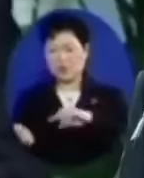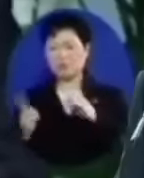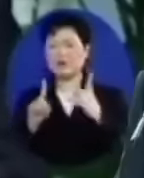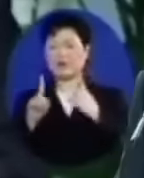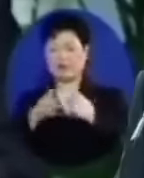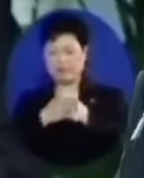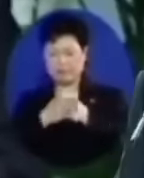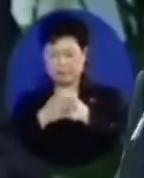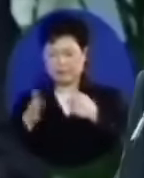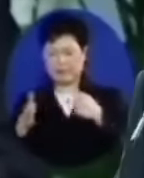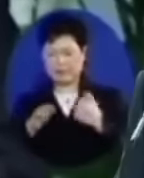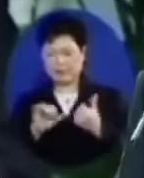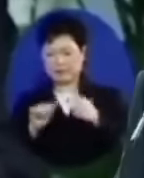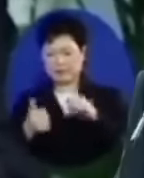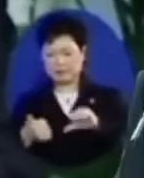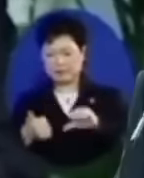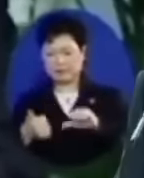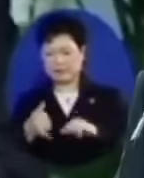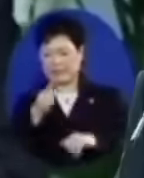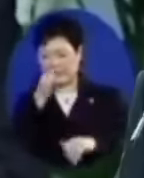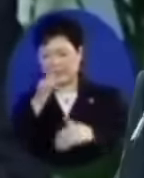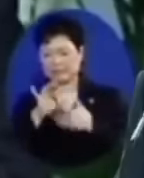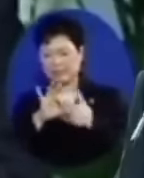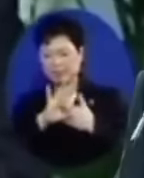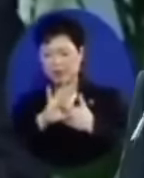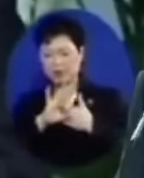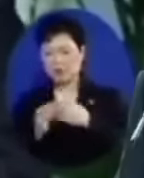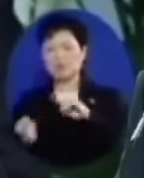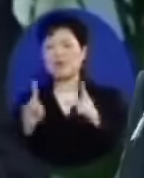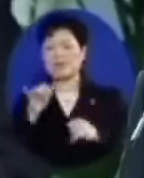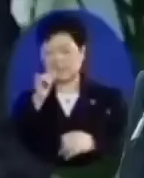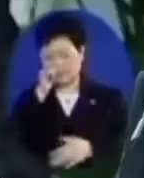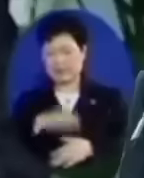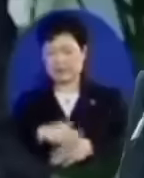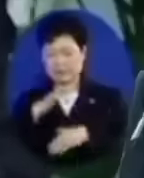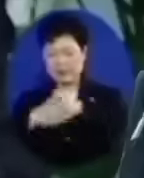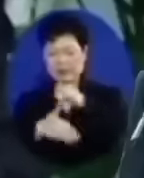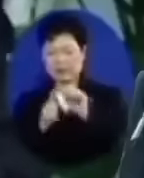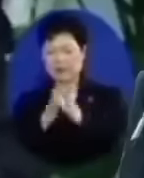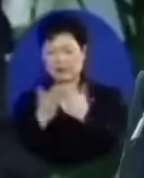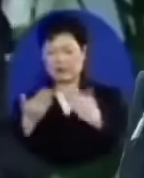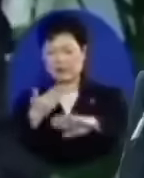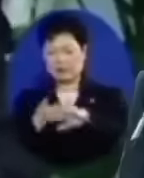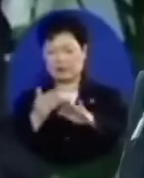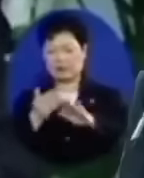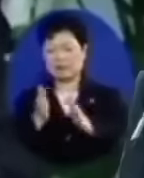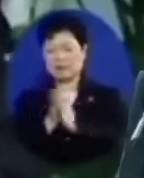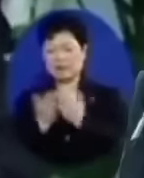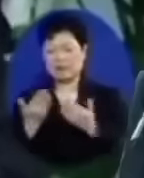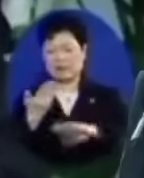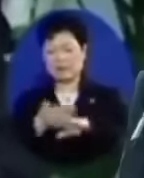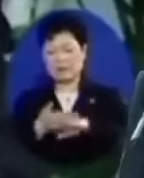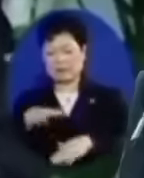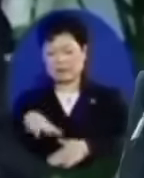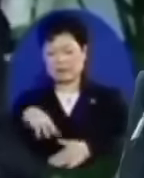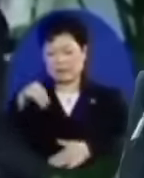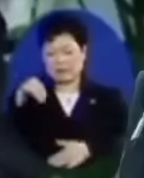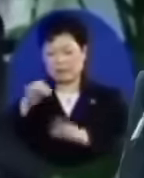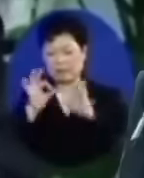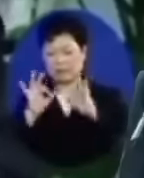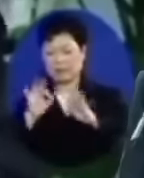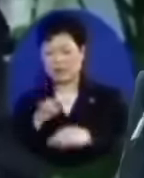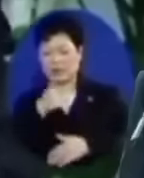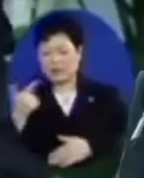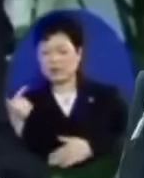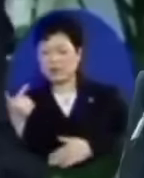부활했거든요. 죽음이 있으면 부활이 있습니다. 성경은 다른 책과 달라서 창세기 보십시오. 저녁이